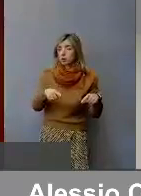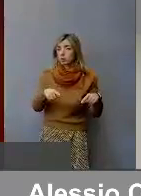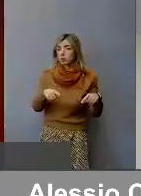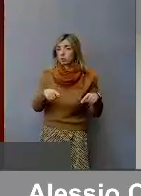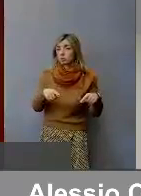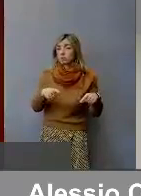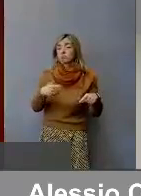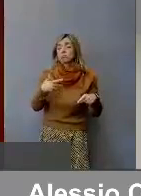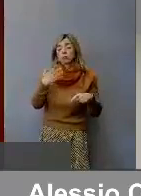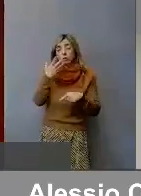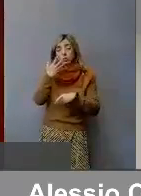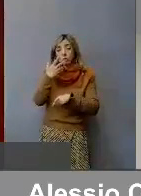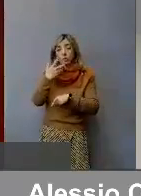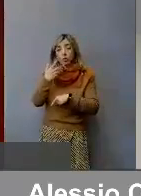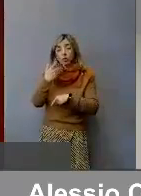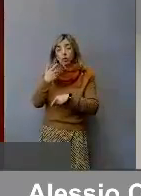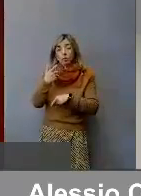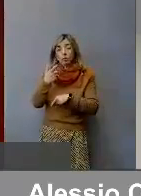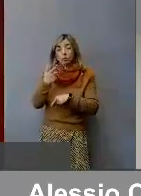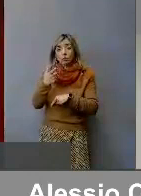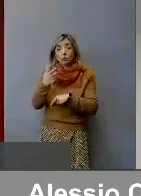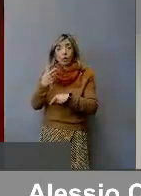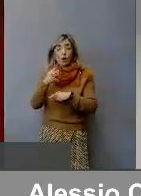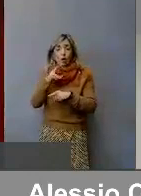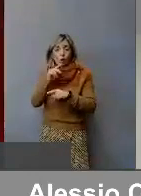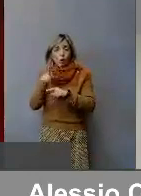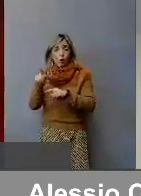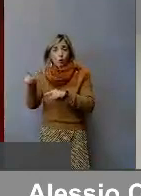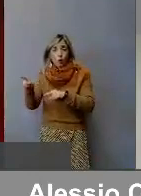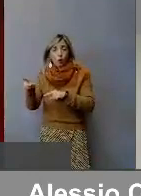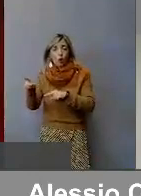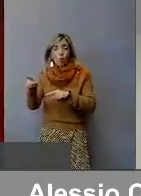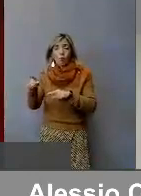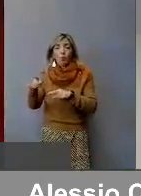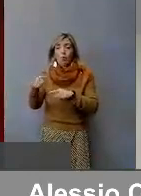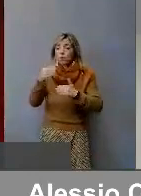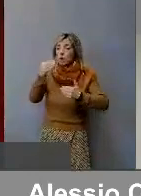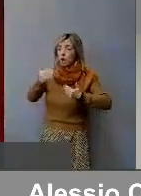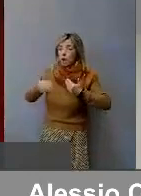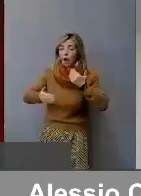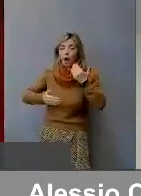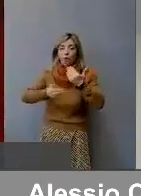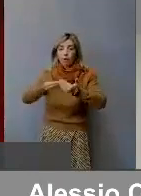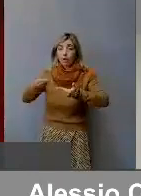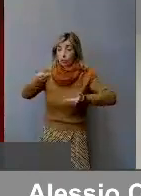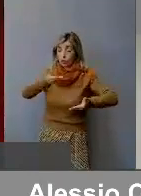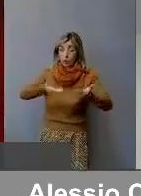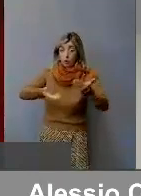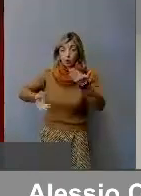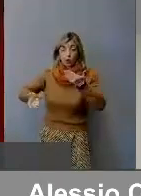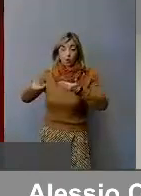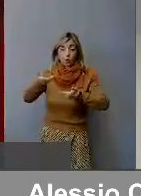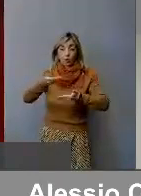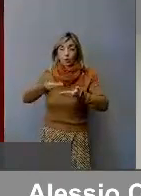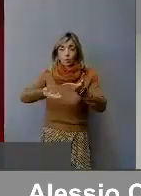l'intenzione di essere come lei ha detto trasversali e di andare avanti in una collaborazione per